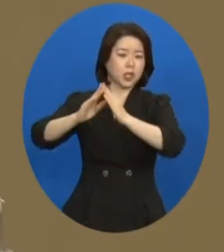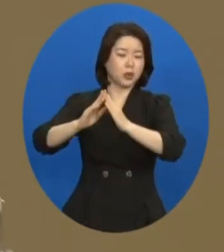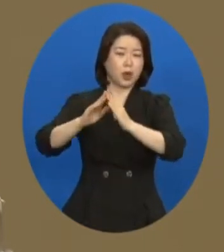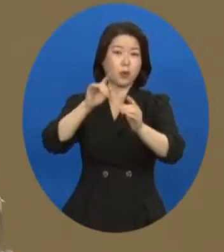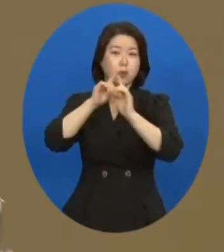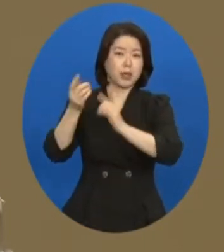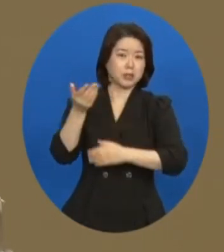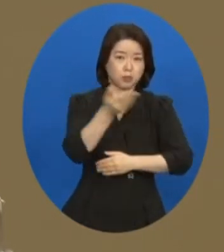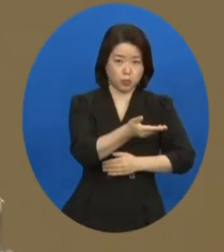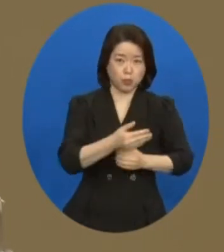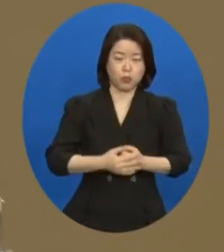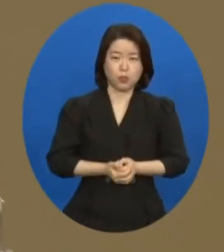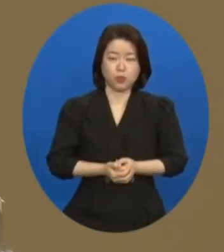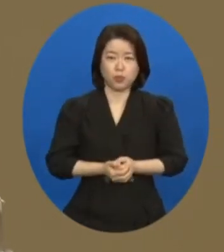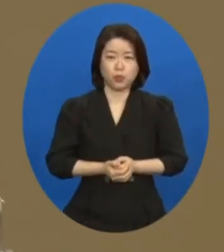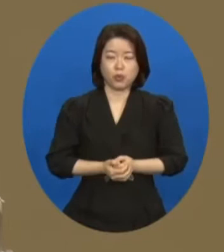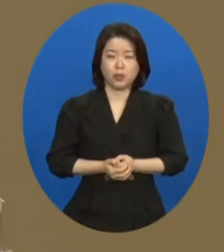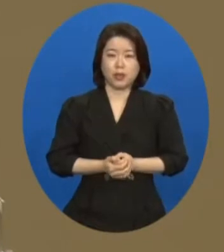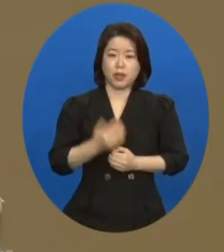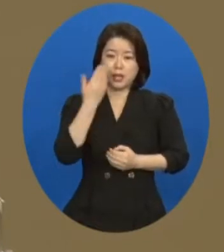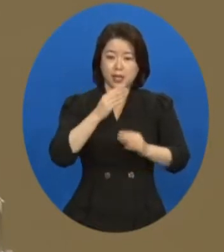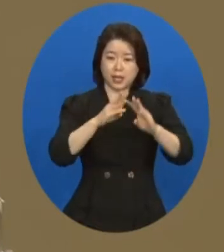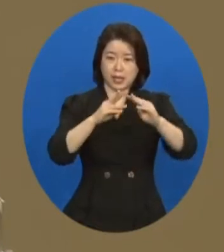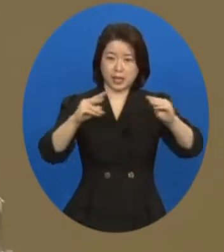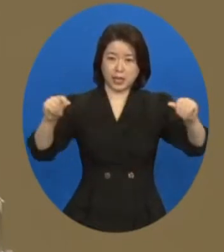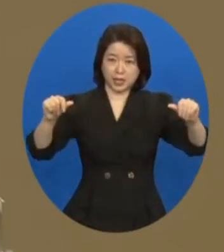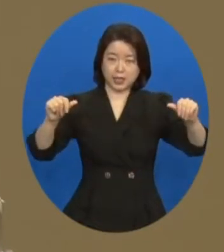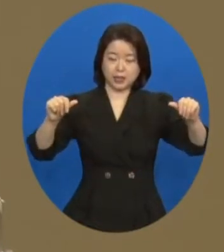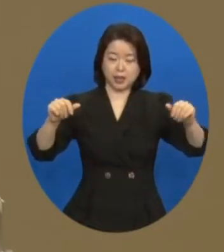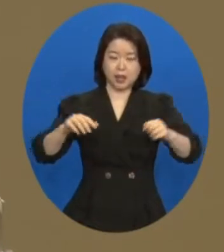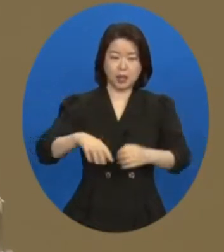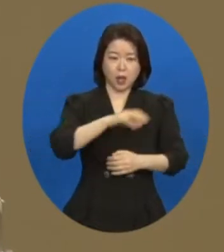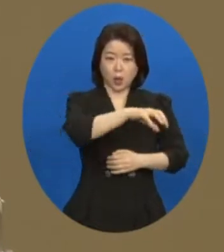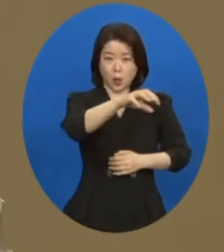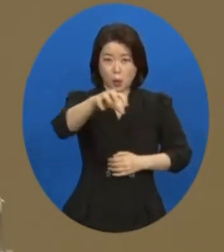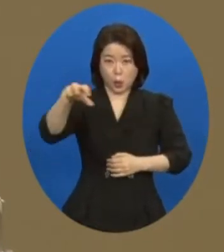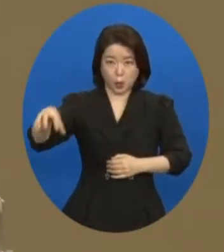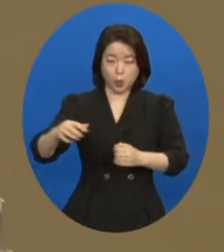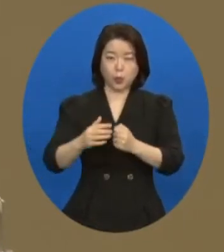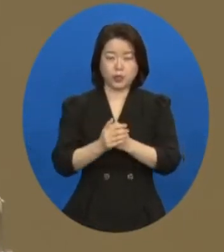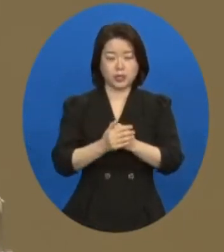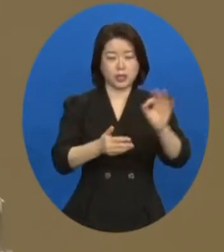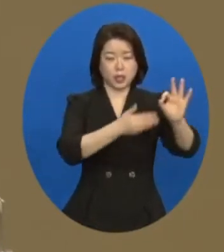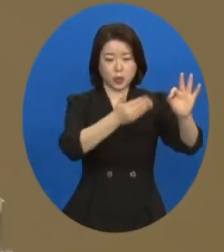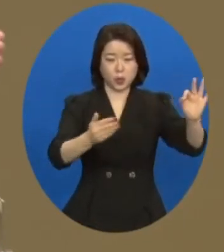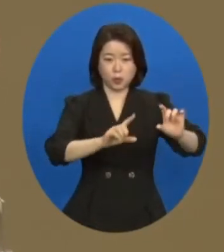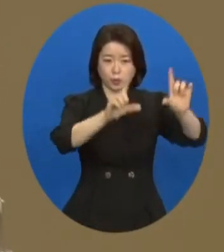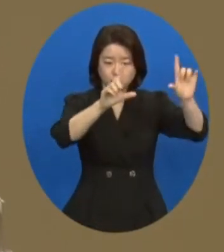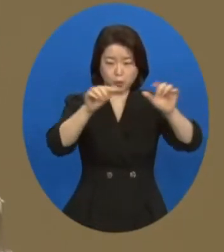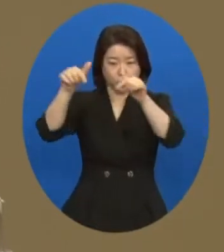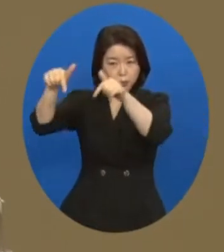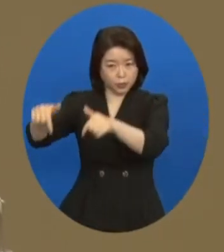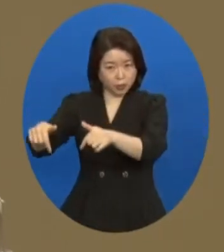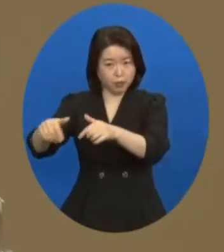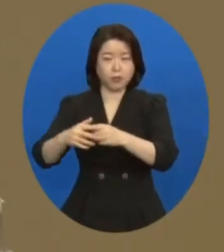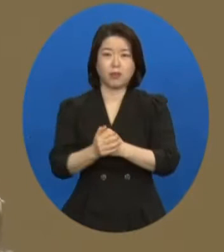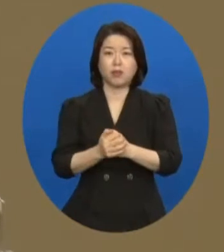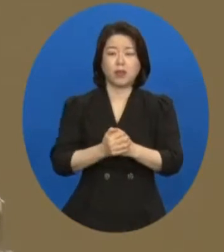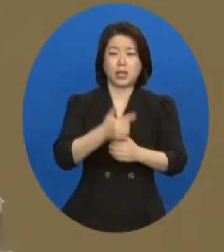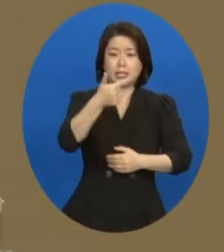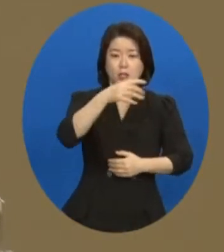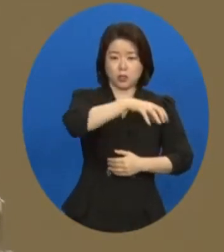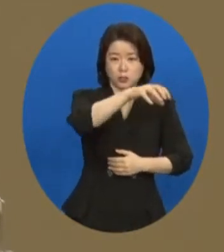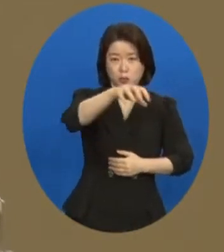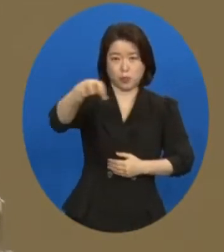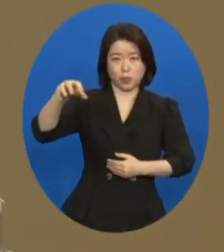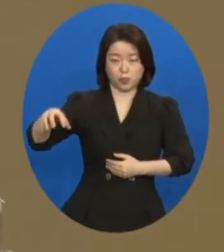하십니다 그래서 가나안 땅 저녁에 여상 강동 벽화 서쪽 편 의 6군데